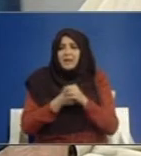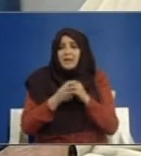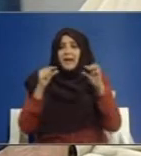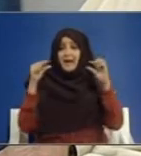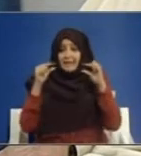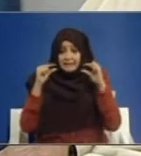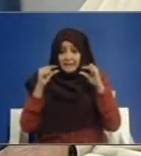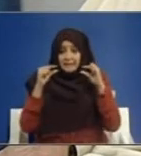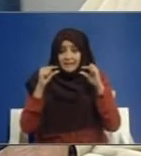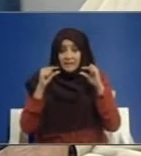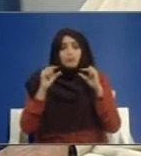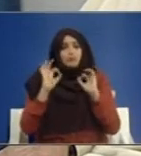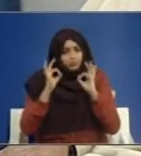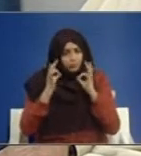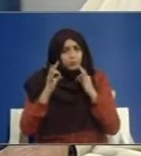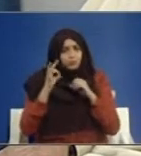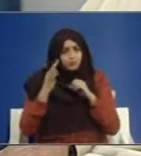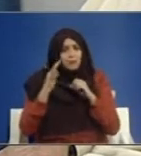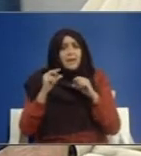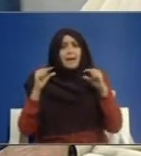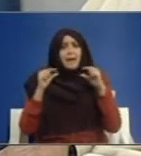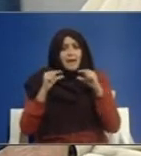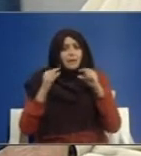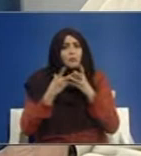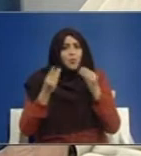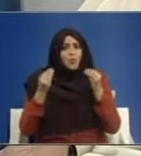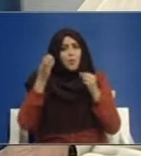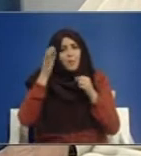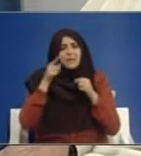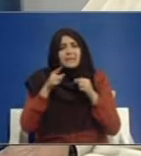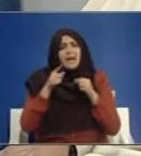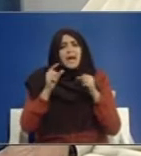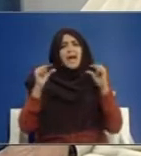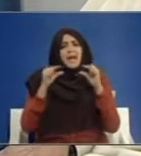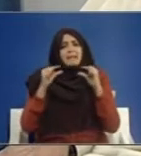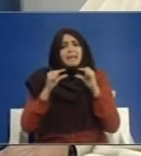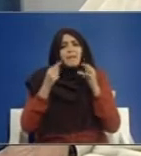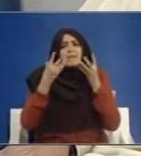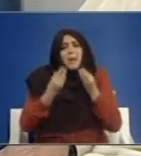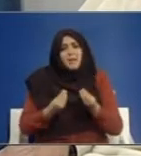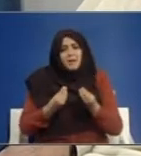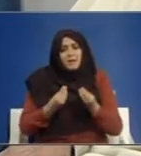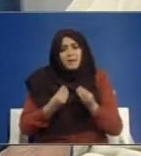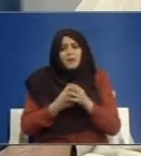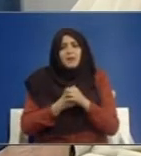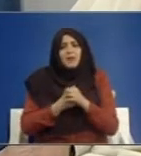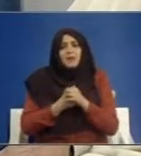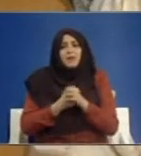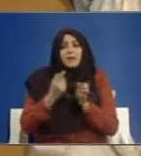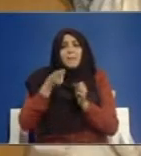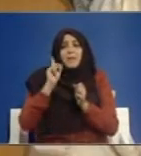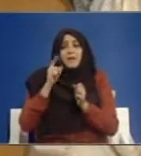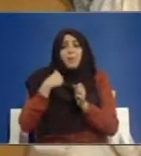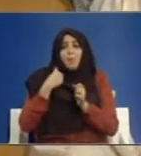حديثها، بعض العلماء وكثير من العلماء قالوا هذا ضعيف. طيب، لكن أنا